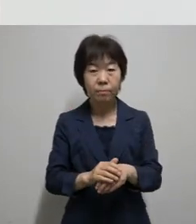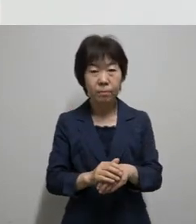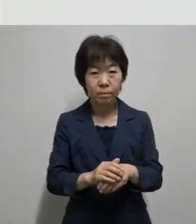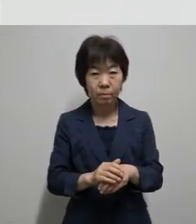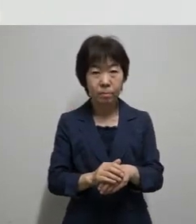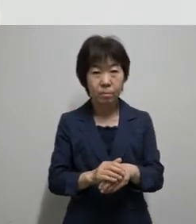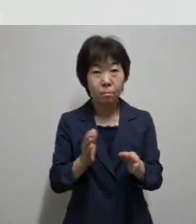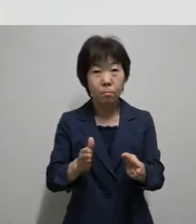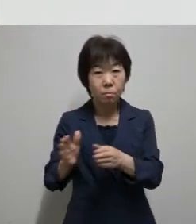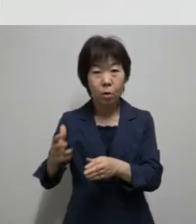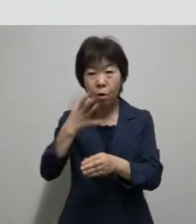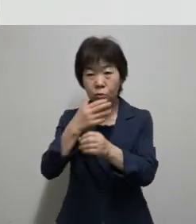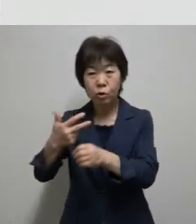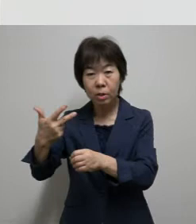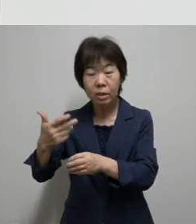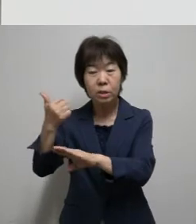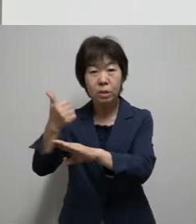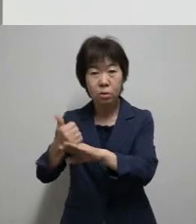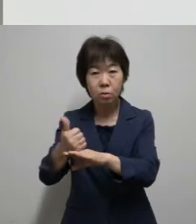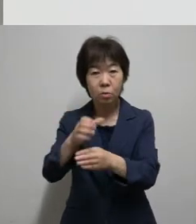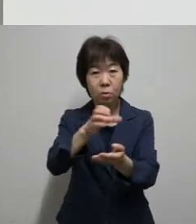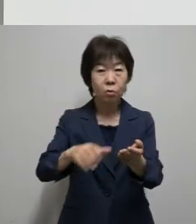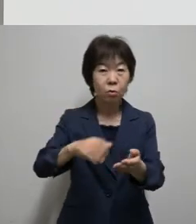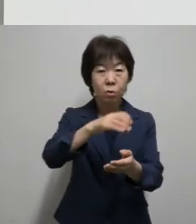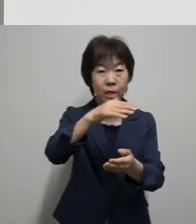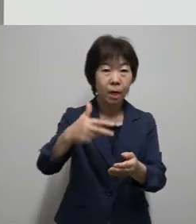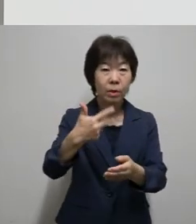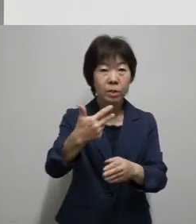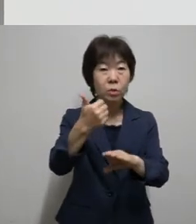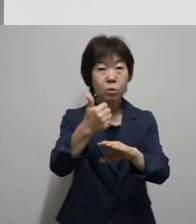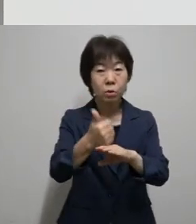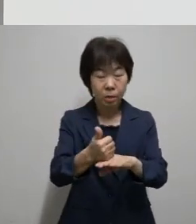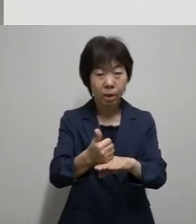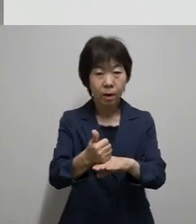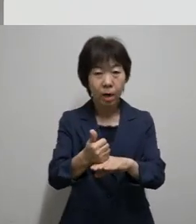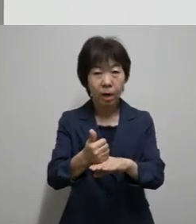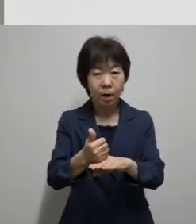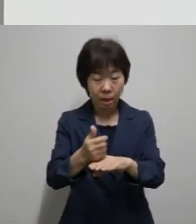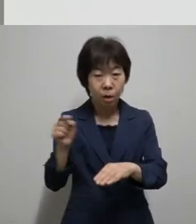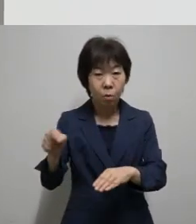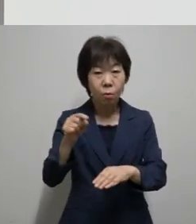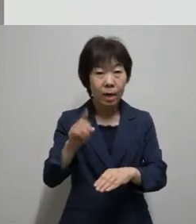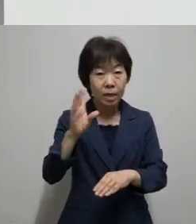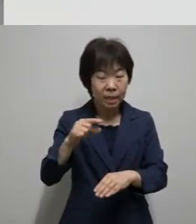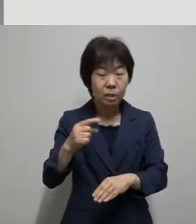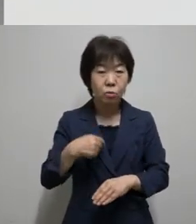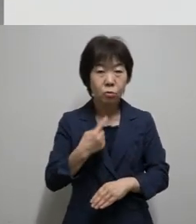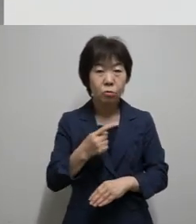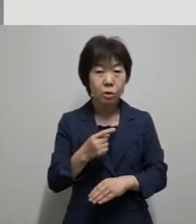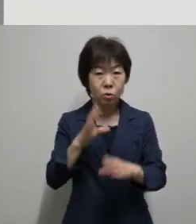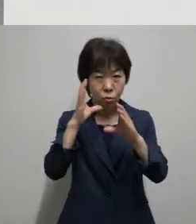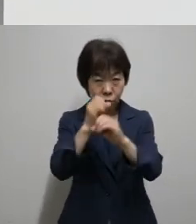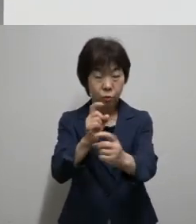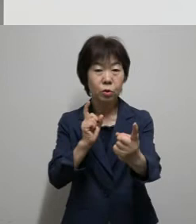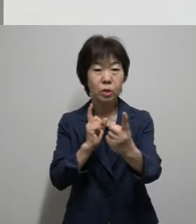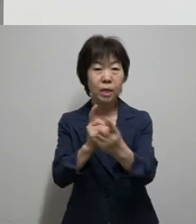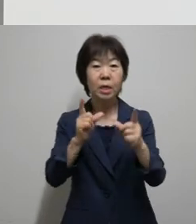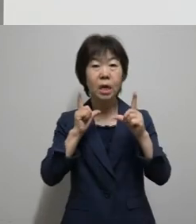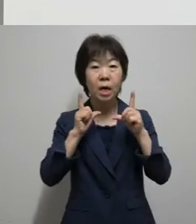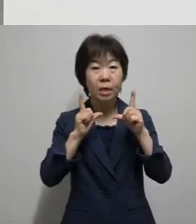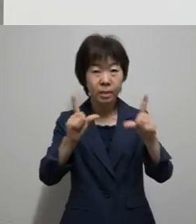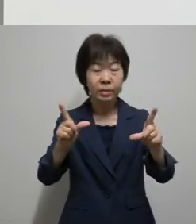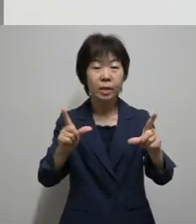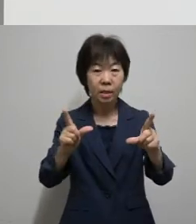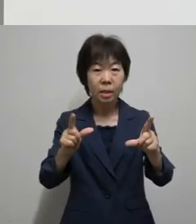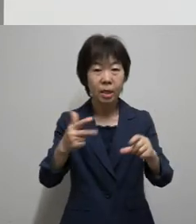長郡山市長においては現在県独自の集中対策が発出されてまさに市の